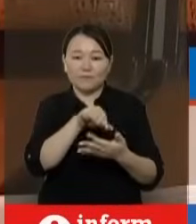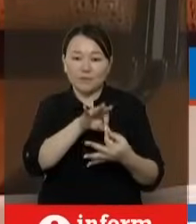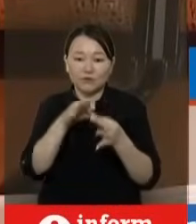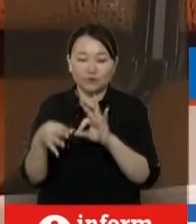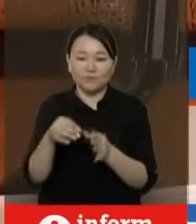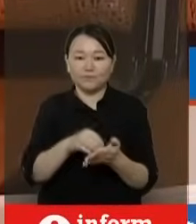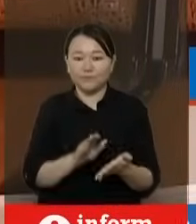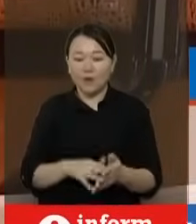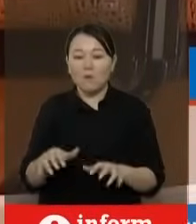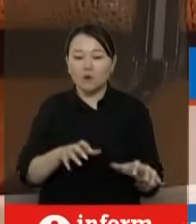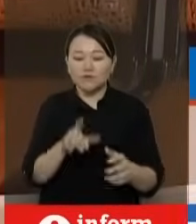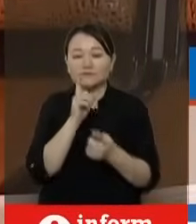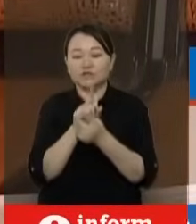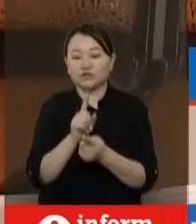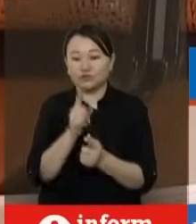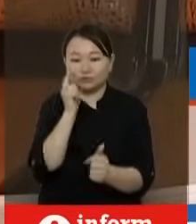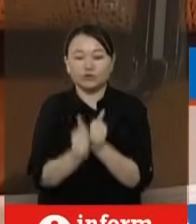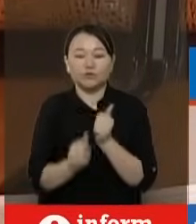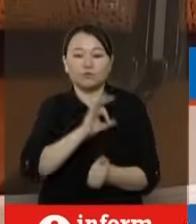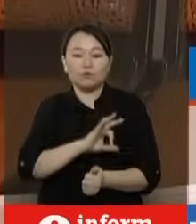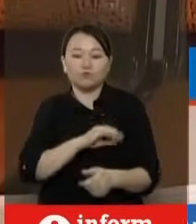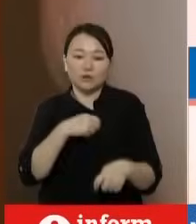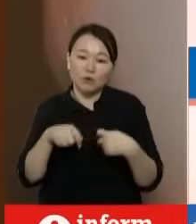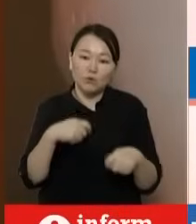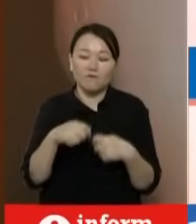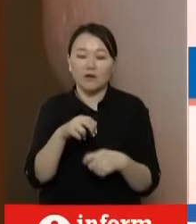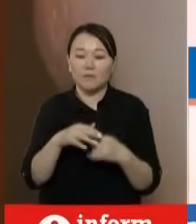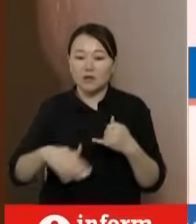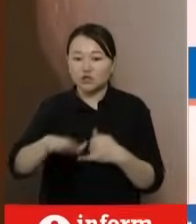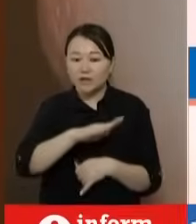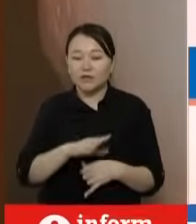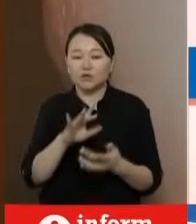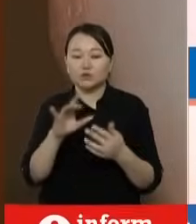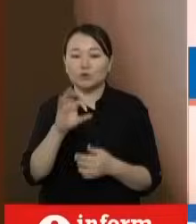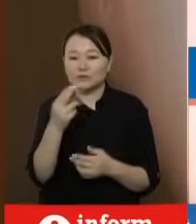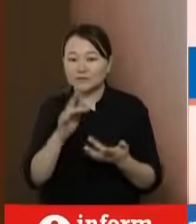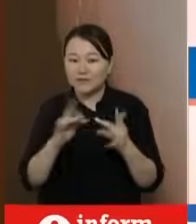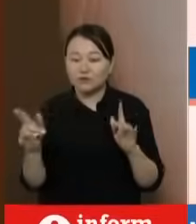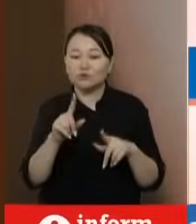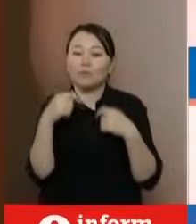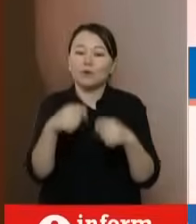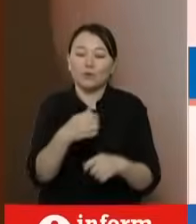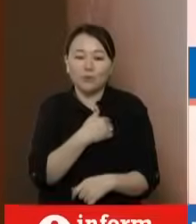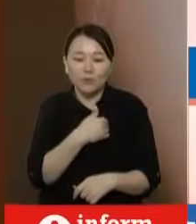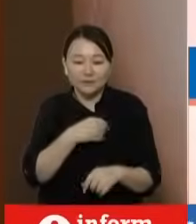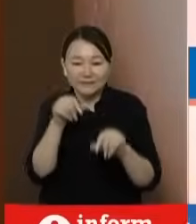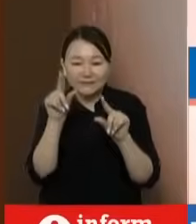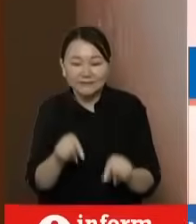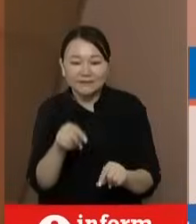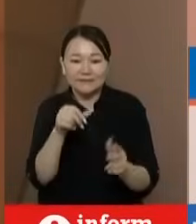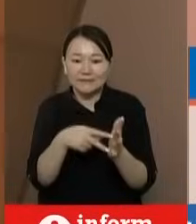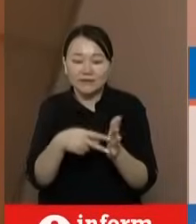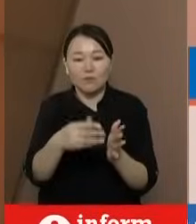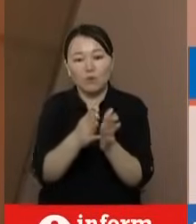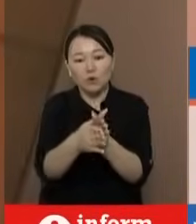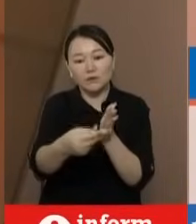того, мошенники все чаще используют торговые площадки и соцсети, выставляют объявления о продаже чего-либо по заниженной цене и просят